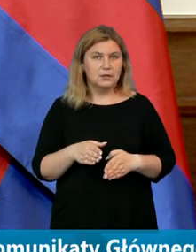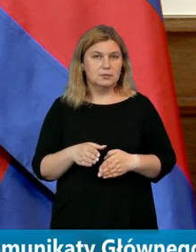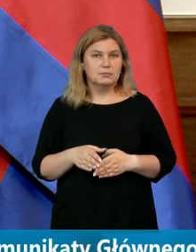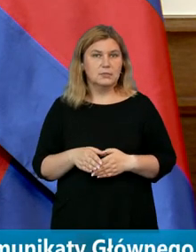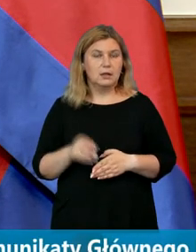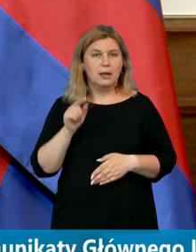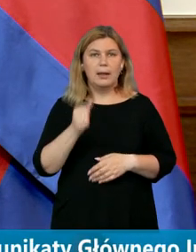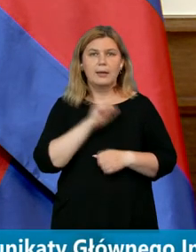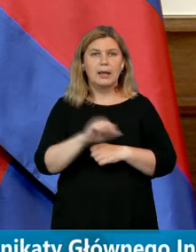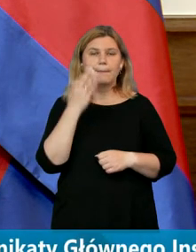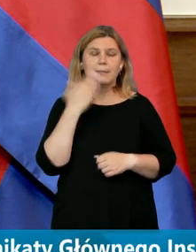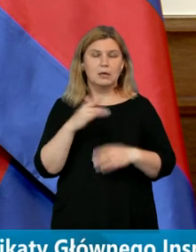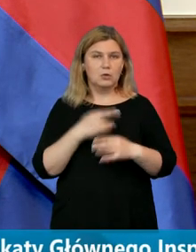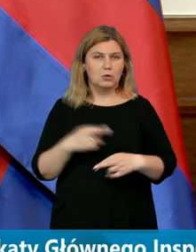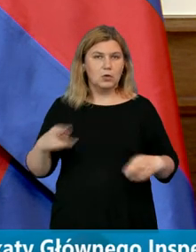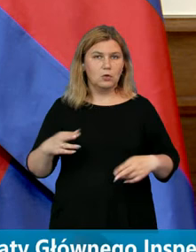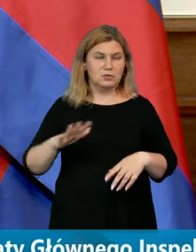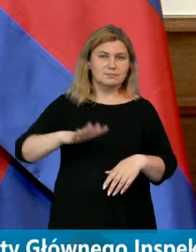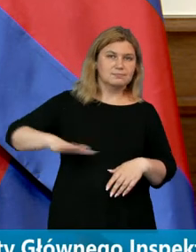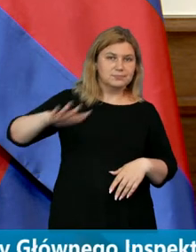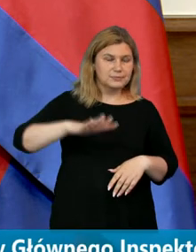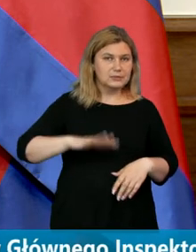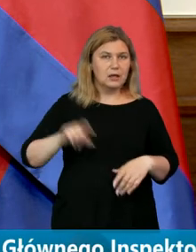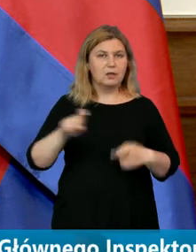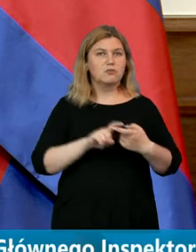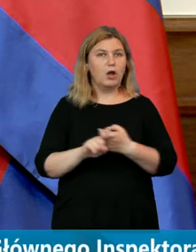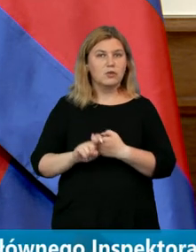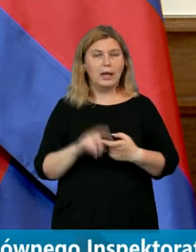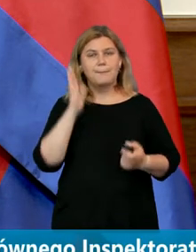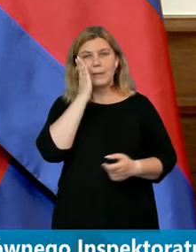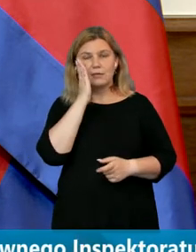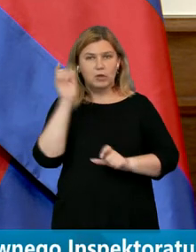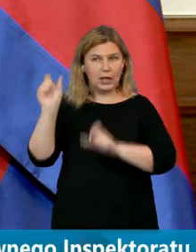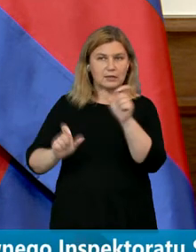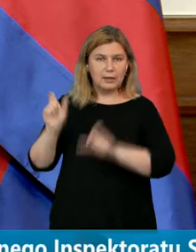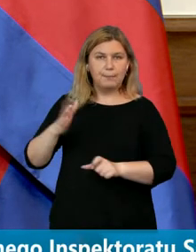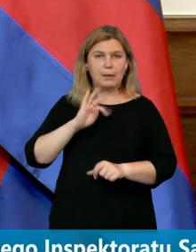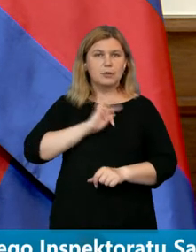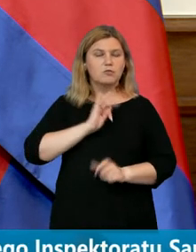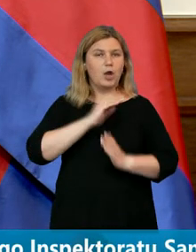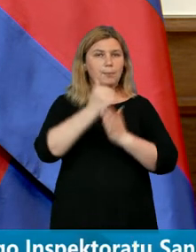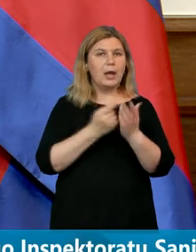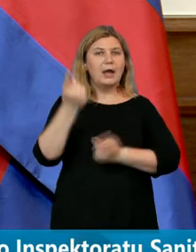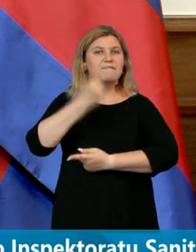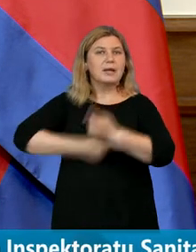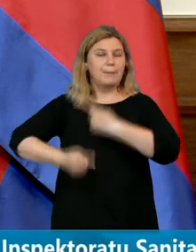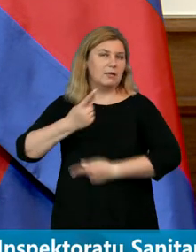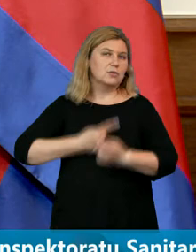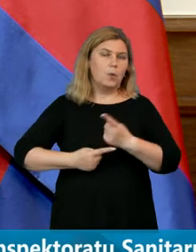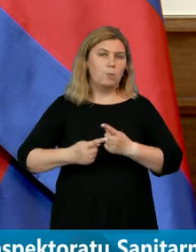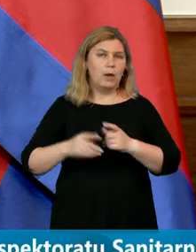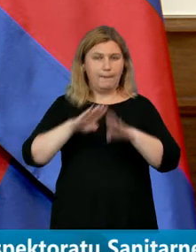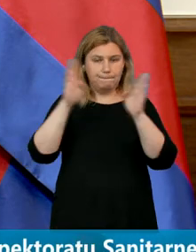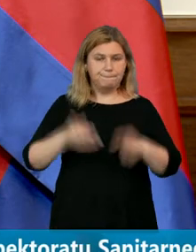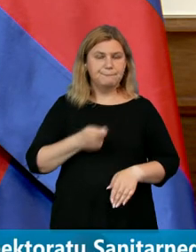Są bardzo różne, bo w różnych sferach i te związane bezpośrednio z mieszkańcami, bo mamy swoje programy związane z wymianą choćby